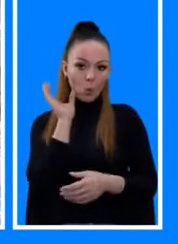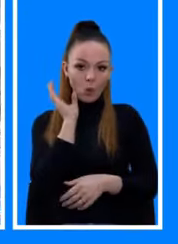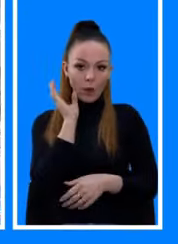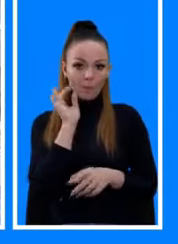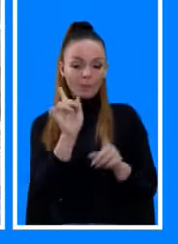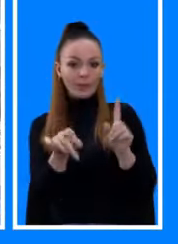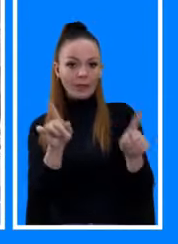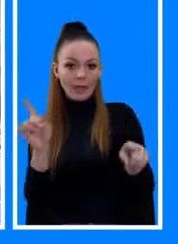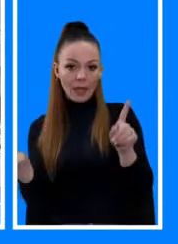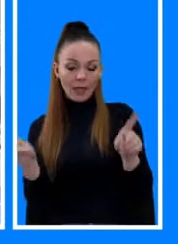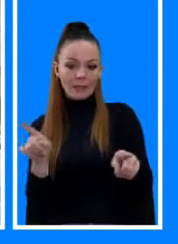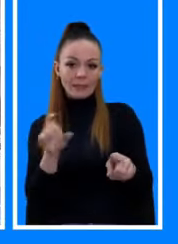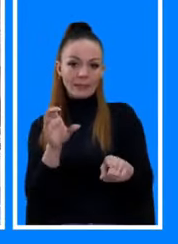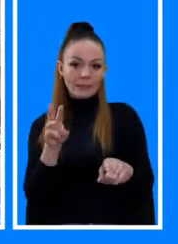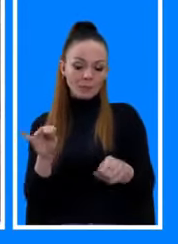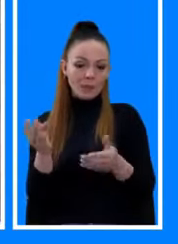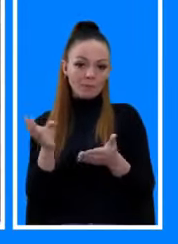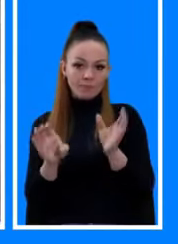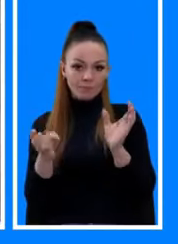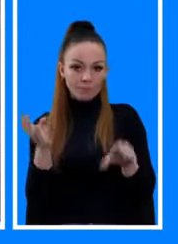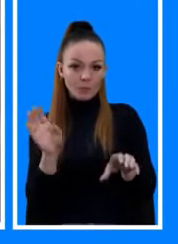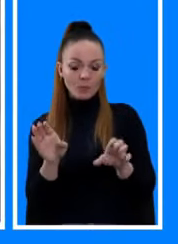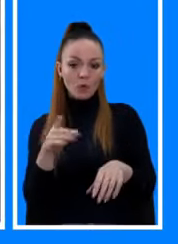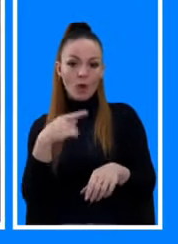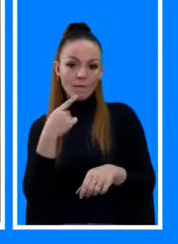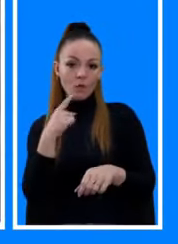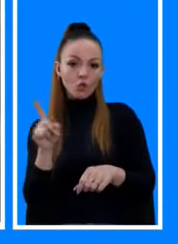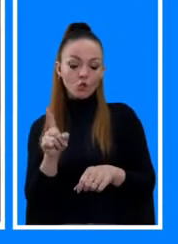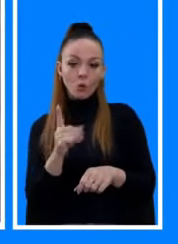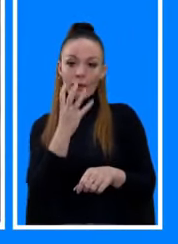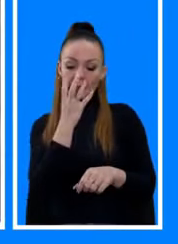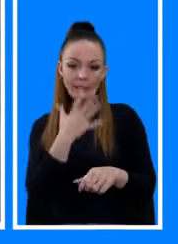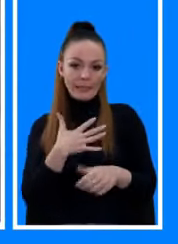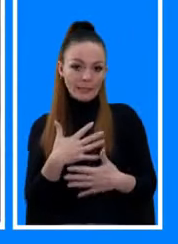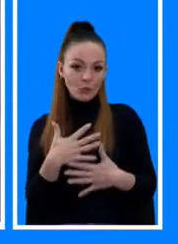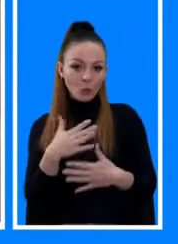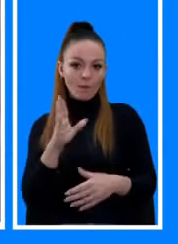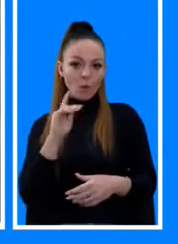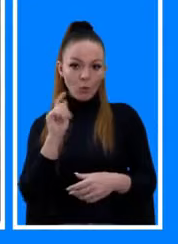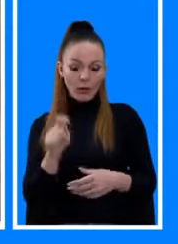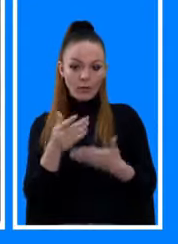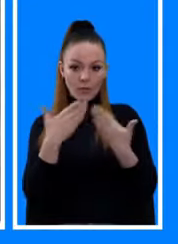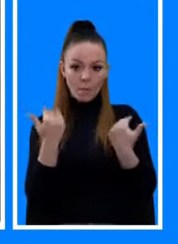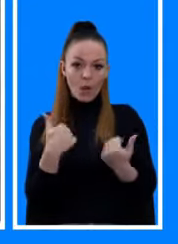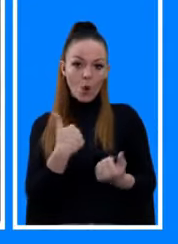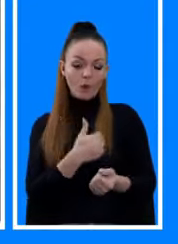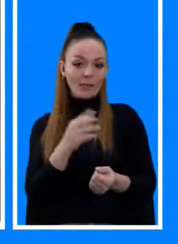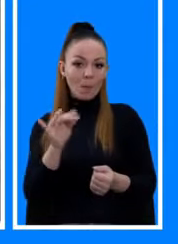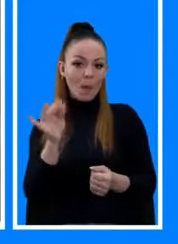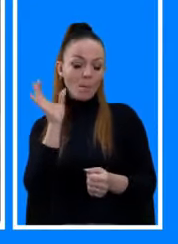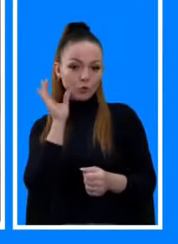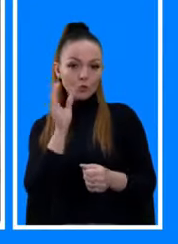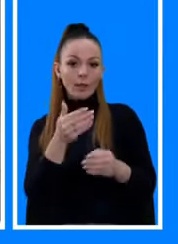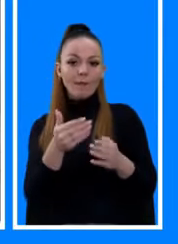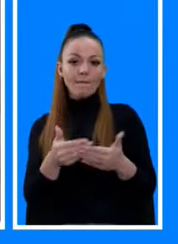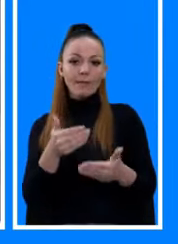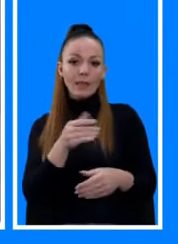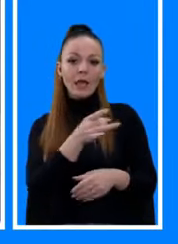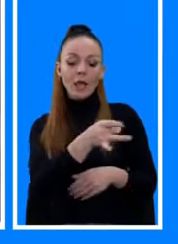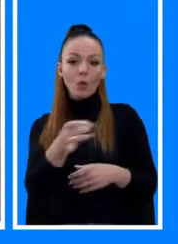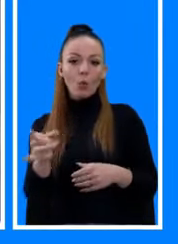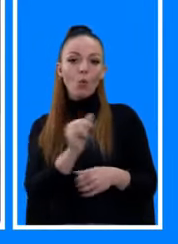деяких засобах масової інформації, говорять, що кисню в Україні немає. Тому я хотів би почути від регіонів, у кого